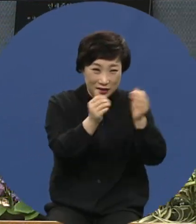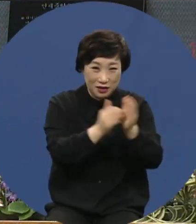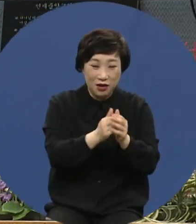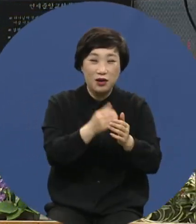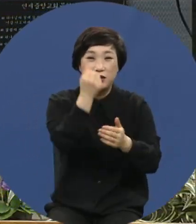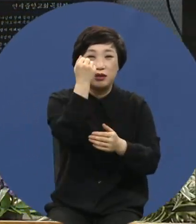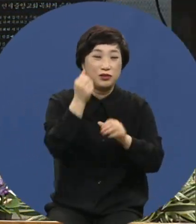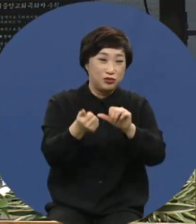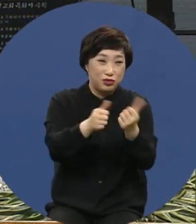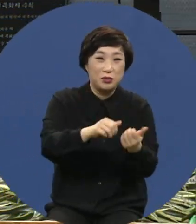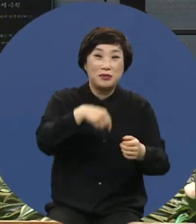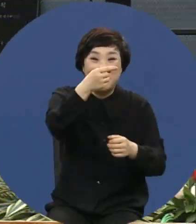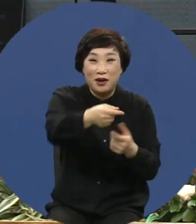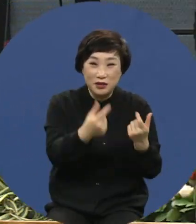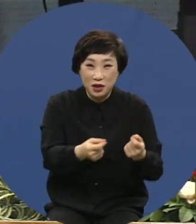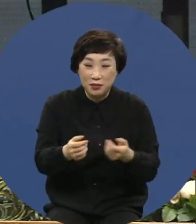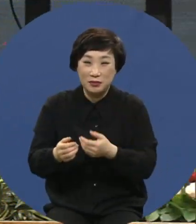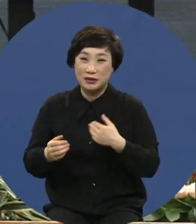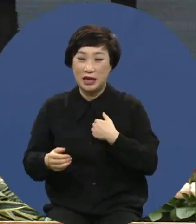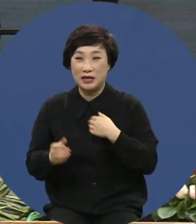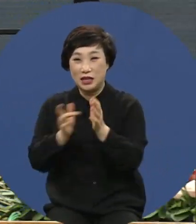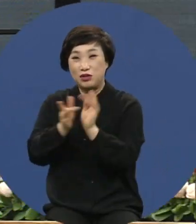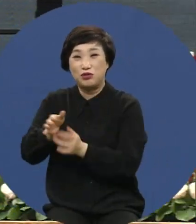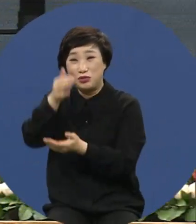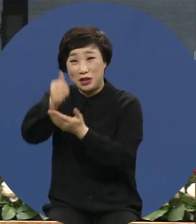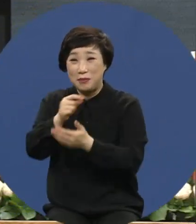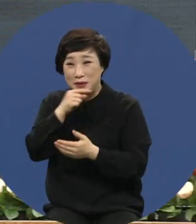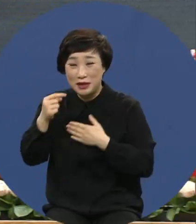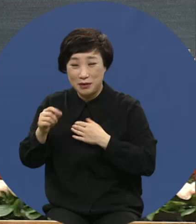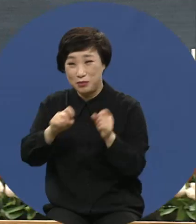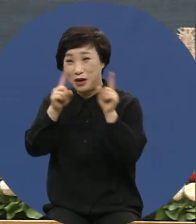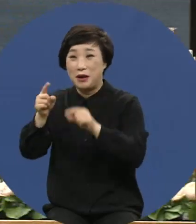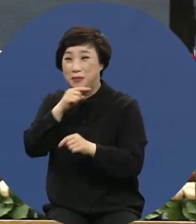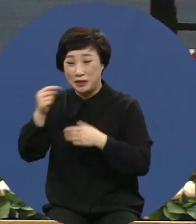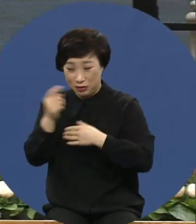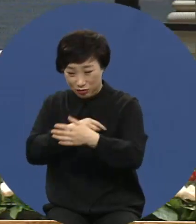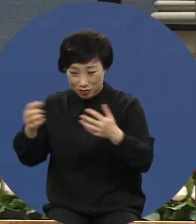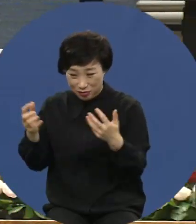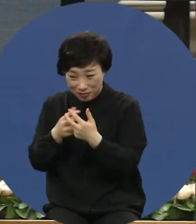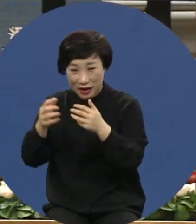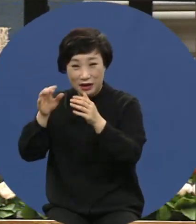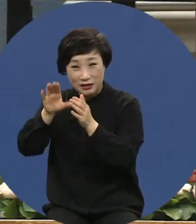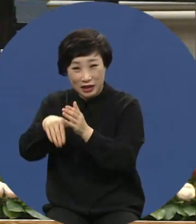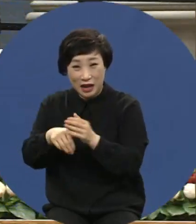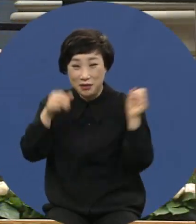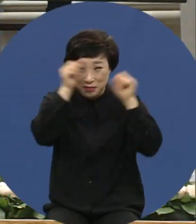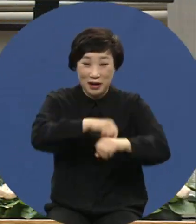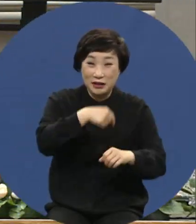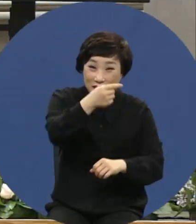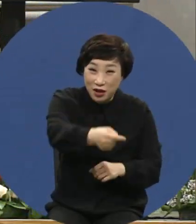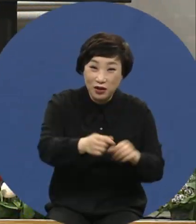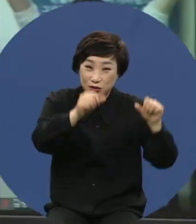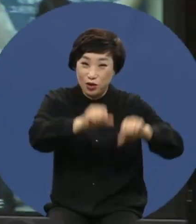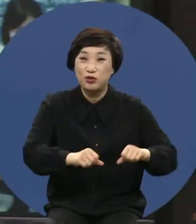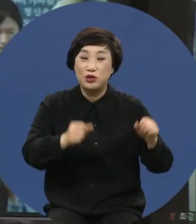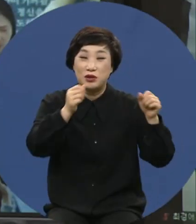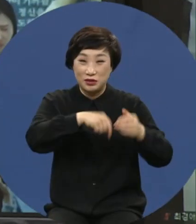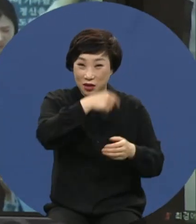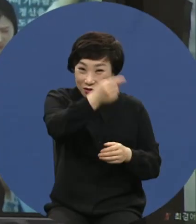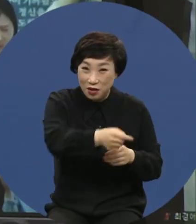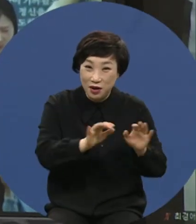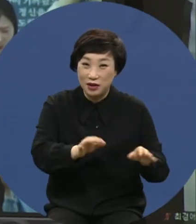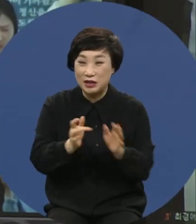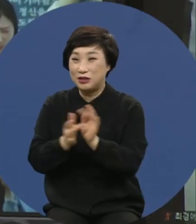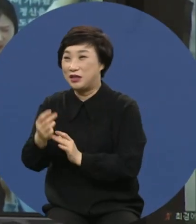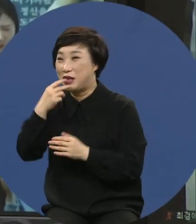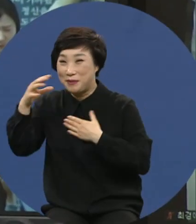피, 날 위해서 당한 죽음과 부활의 피가 내 안에 가득할 때 멸망은 넘어가고 저주는 멸망하고 그